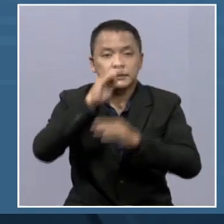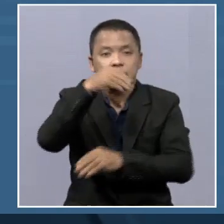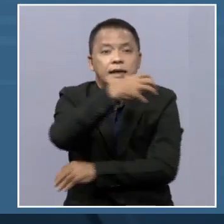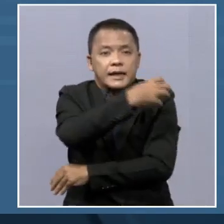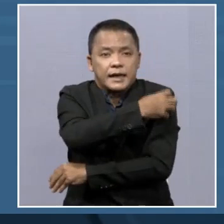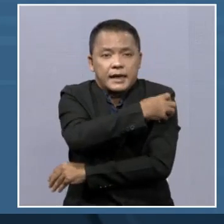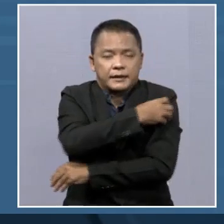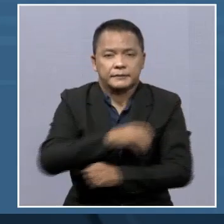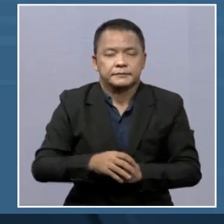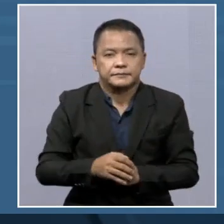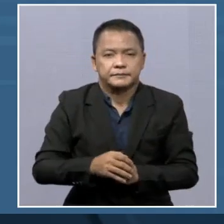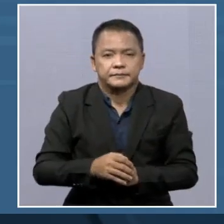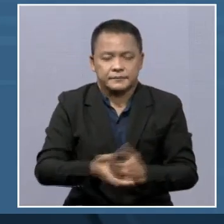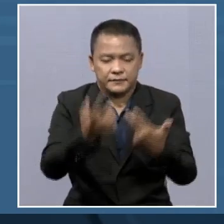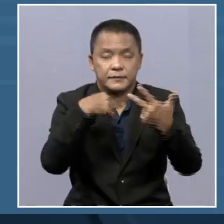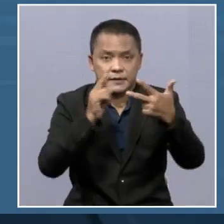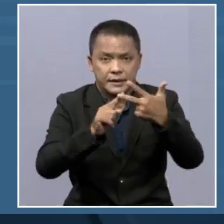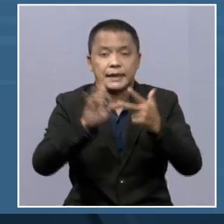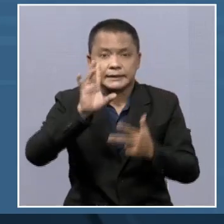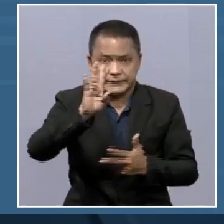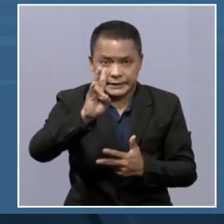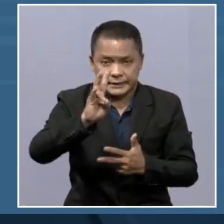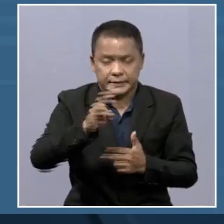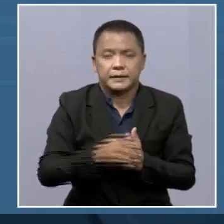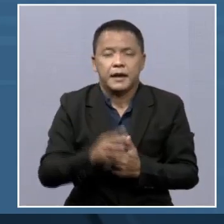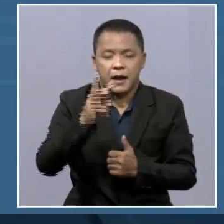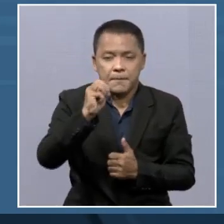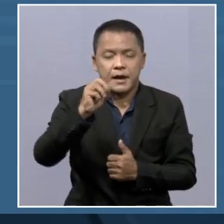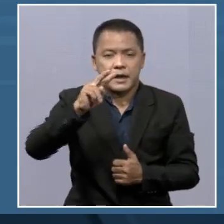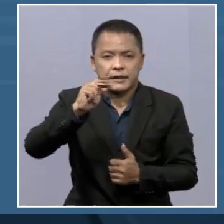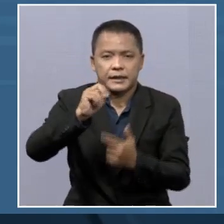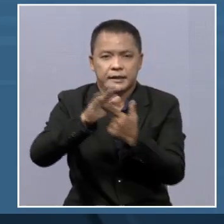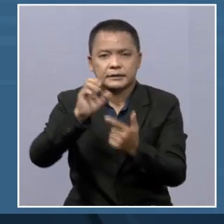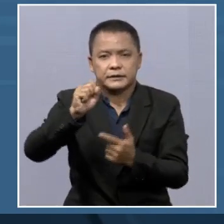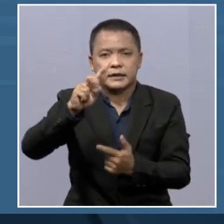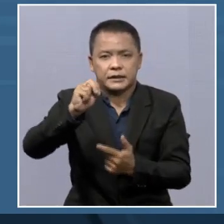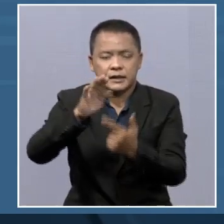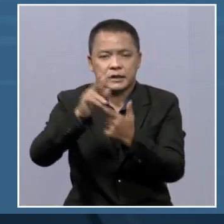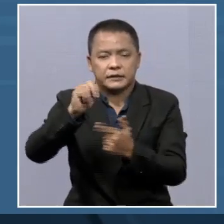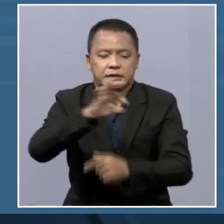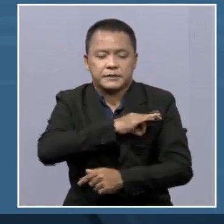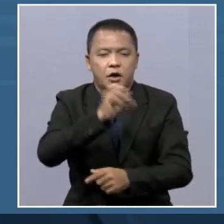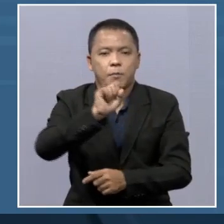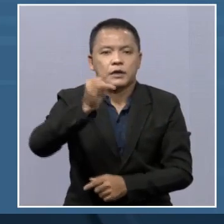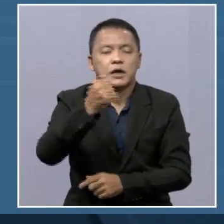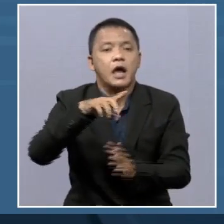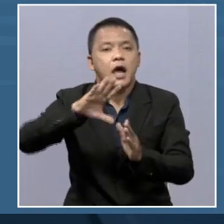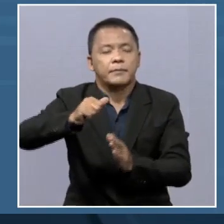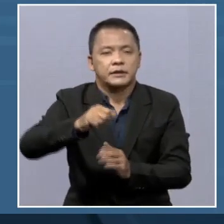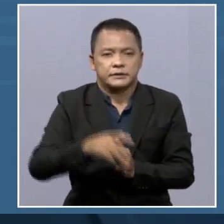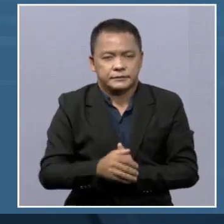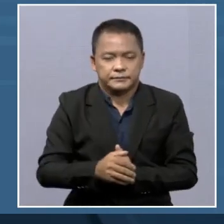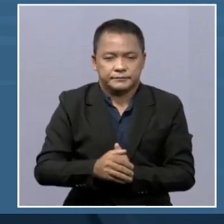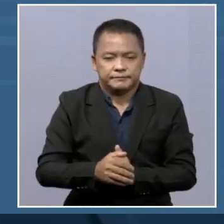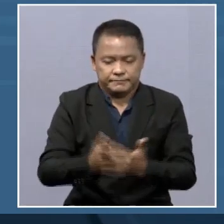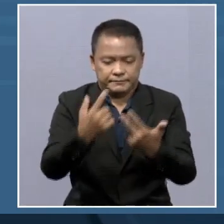ศบาลเมืองบึงยี่โถแล้วก็เขต7ค่ะคุณมนัสนันท์หลีนวรัตน์สมาชิกอบจ.ปทุมเขตอำเภอธัญบุรีนะ